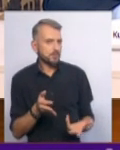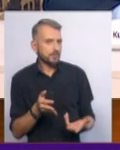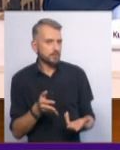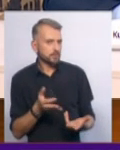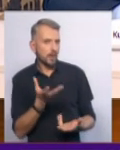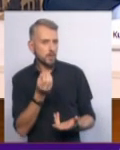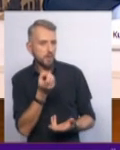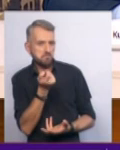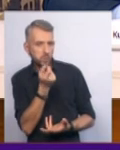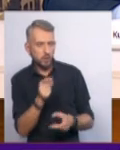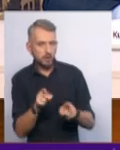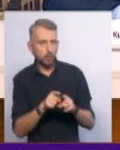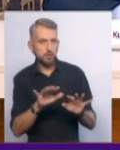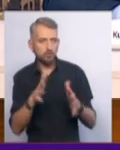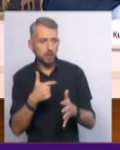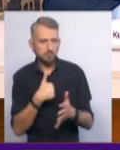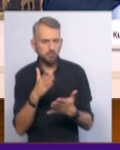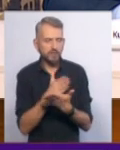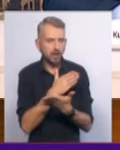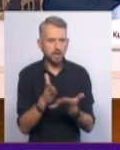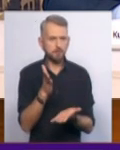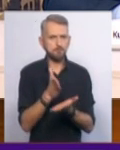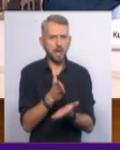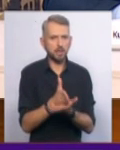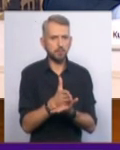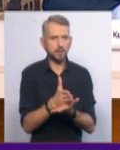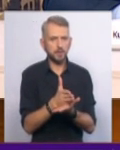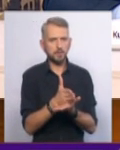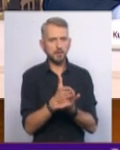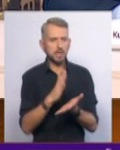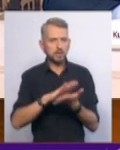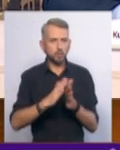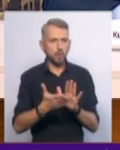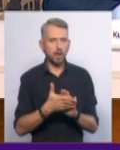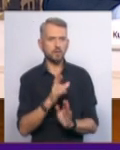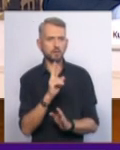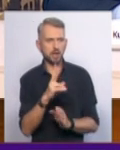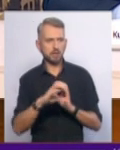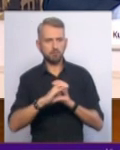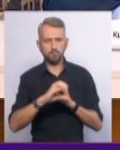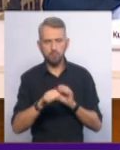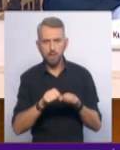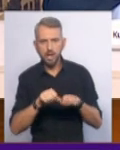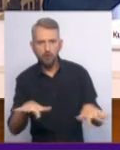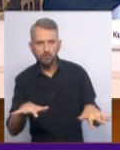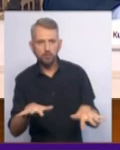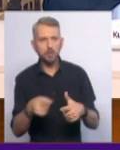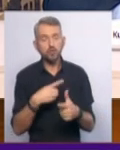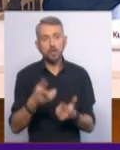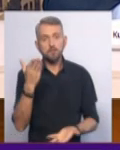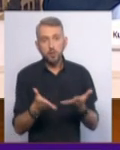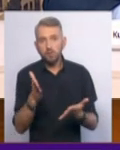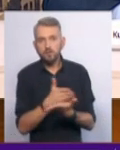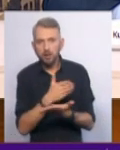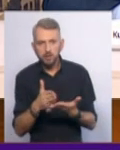ще б трохи такої ситуації, і ми взагалі б мали б ситуацію як з мережами, так і чи можливо взагалі б